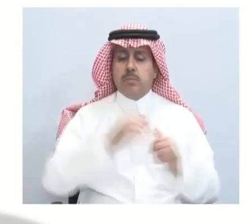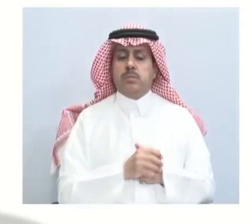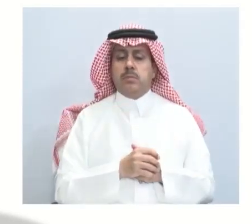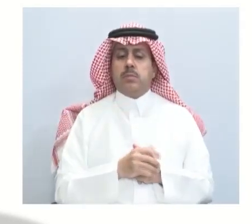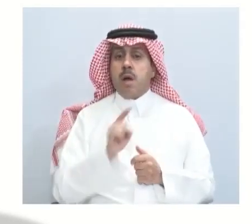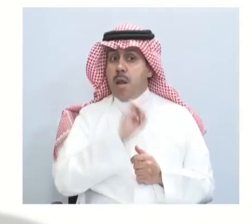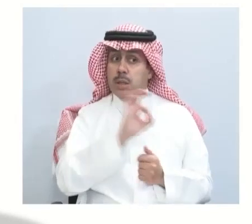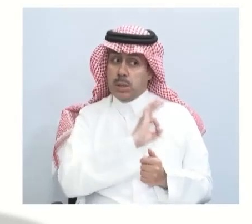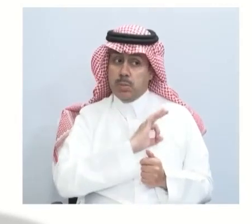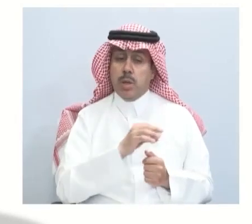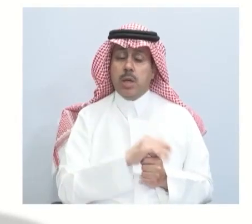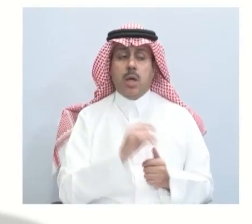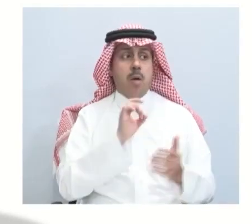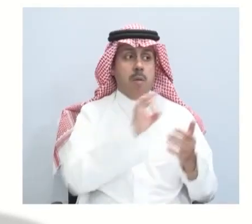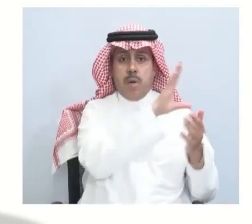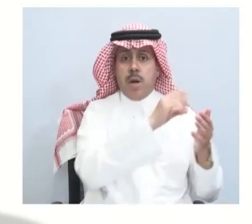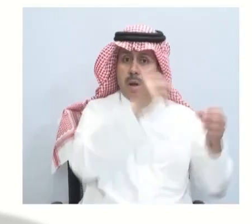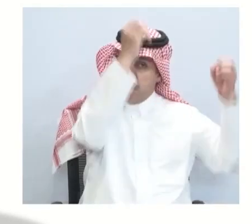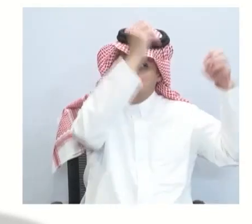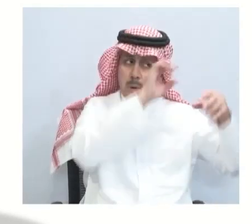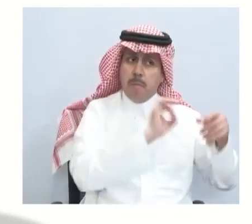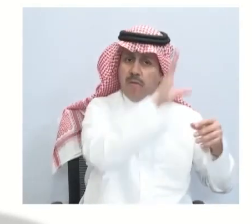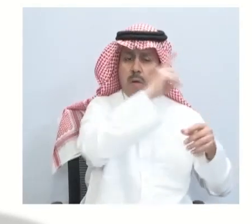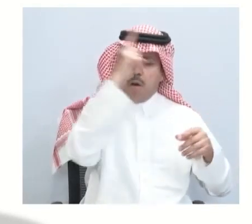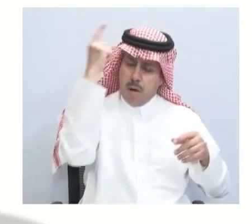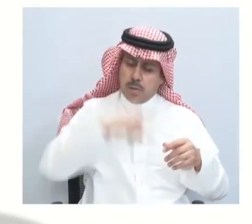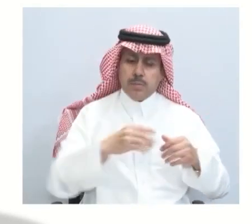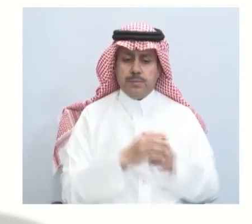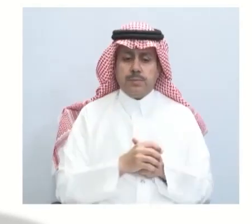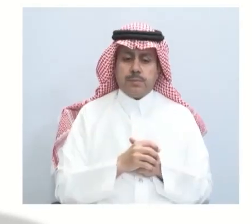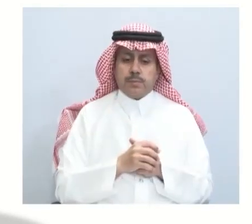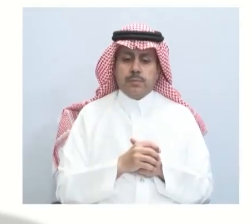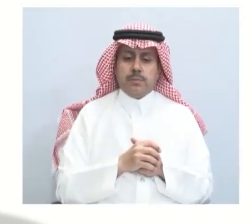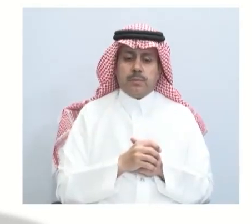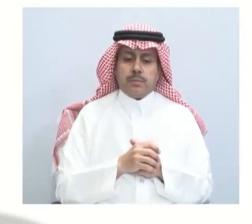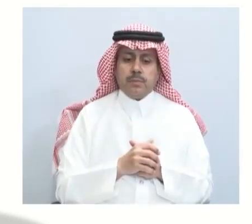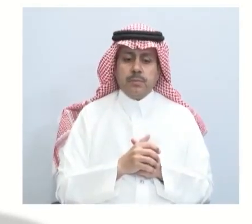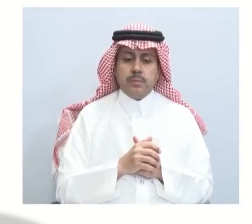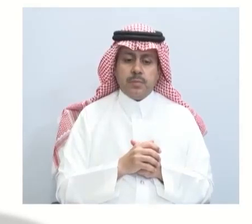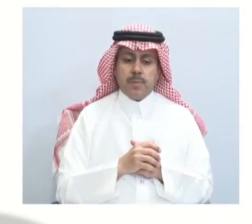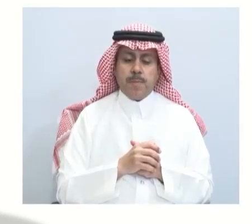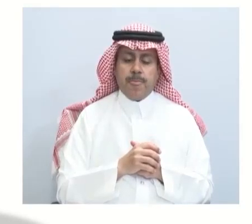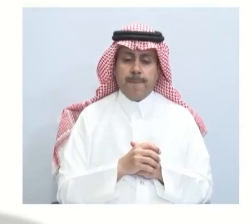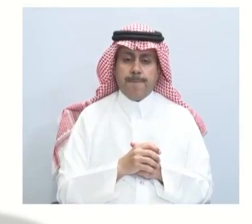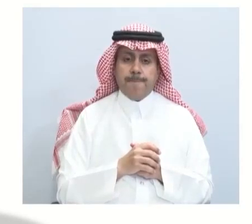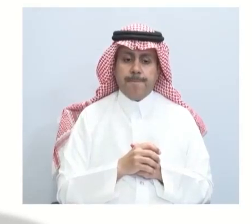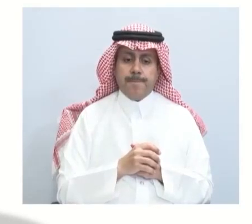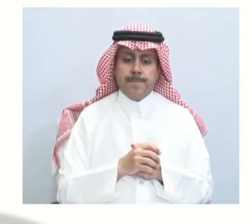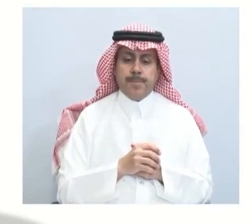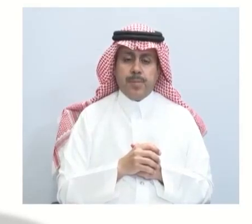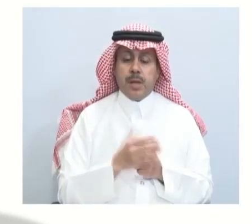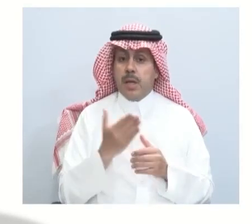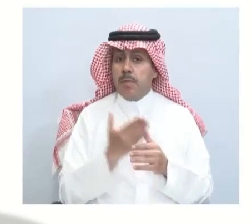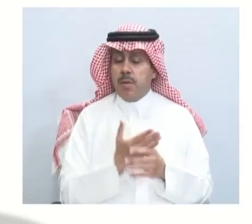وعلا عن الحسد وعن تمني فضل الله وعن تمني ما فضل الله بعض الناس على بعض